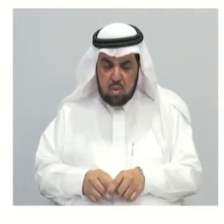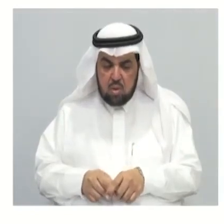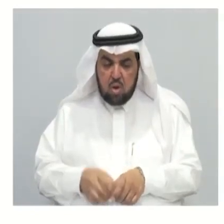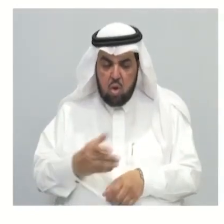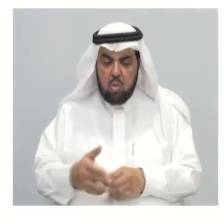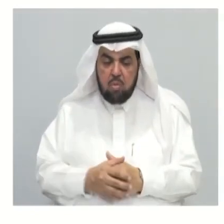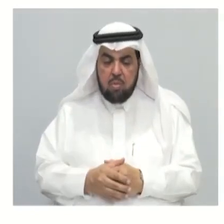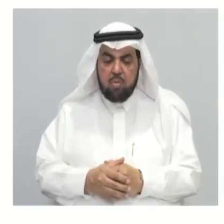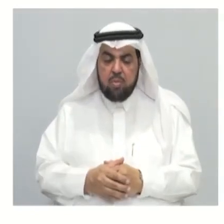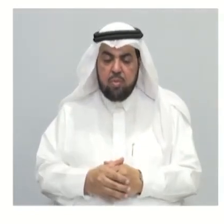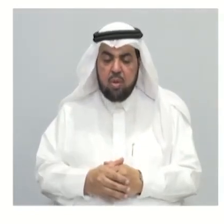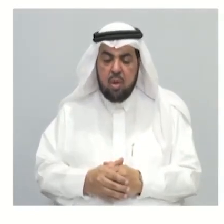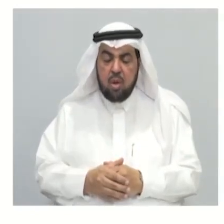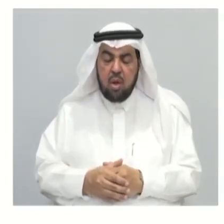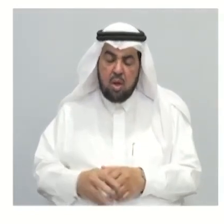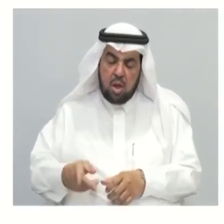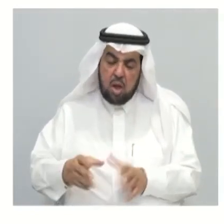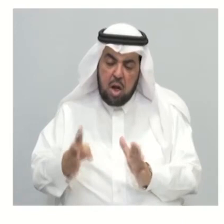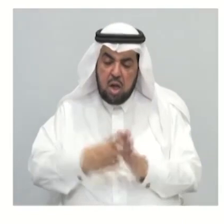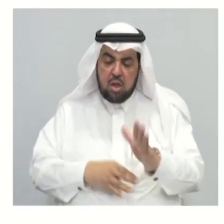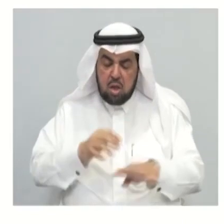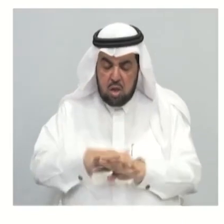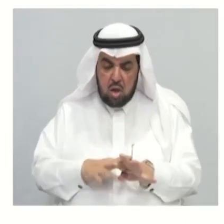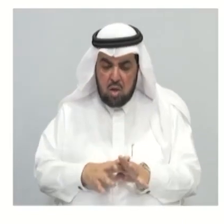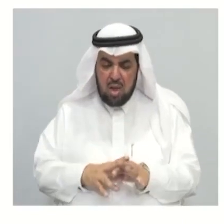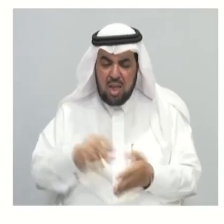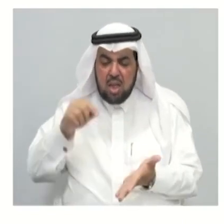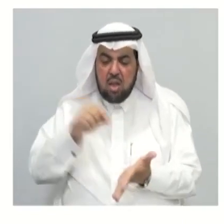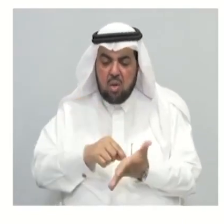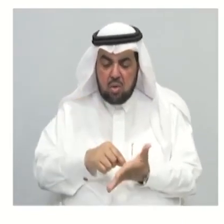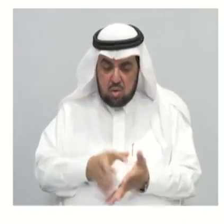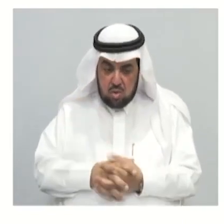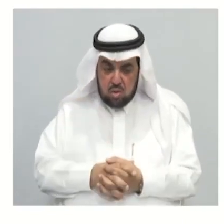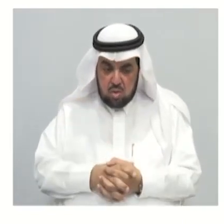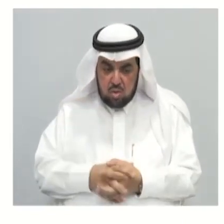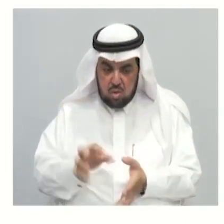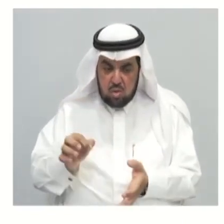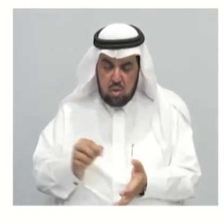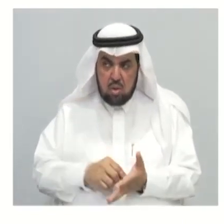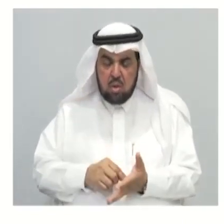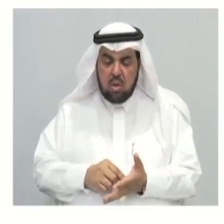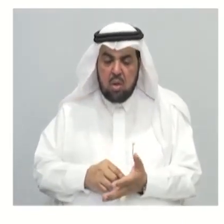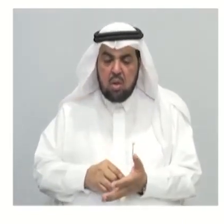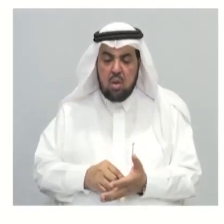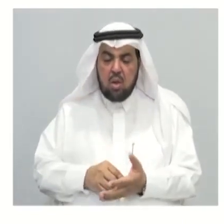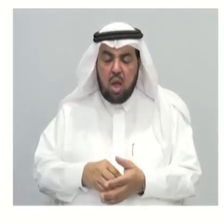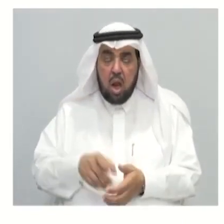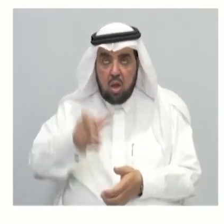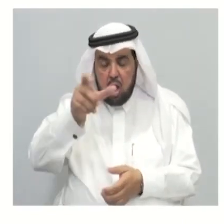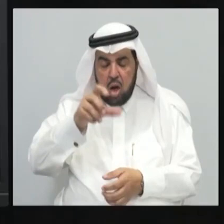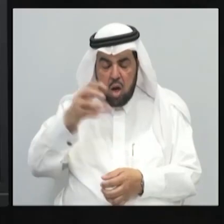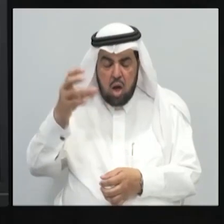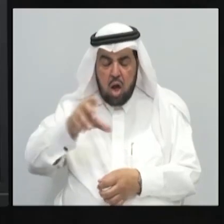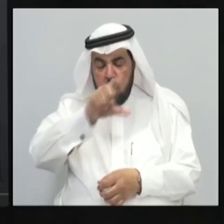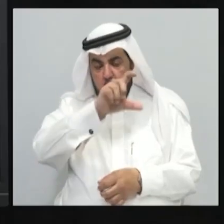ثم يتبقى لدينا في تعديل نص الجدول التوسيط ناخذه من هنا التوسيط او المحاذاه الافقيه